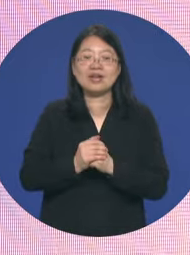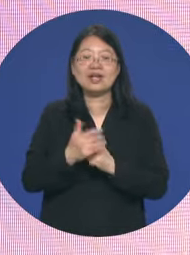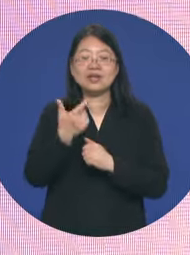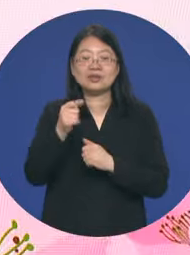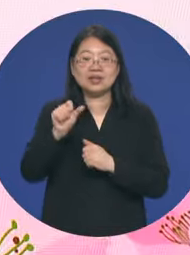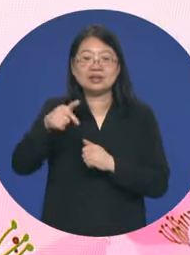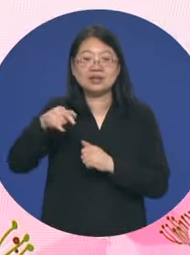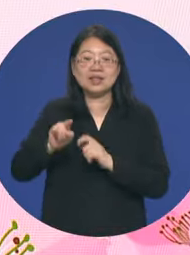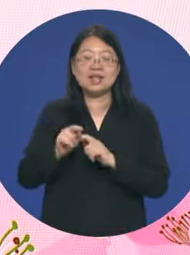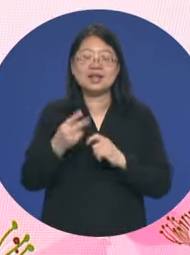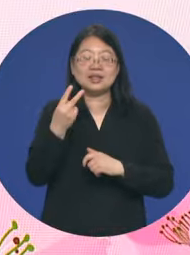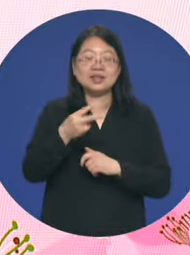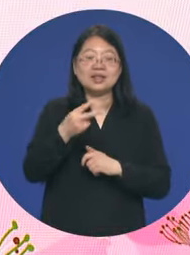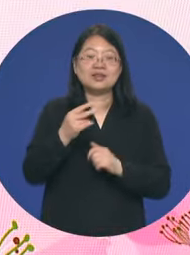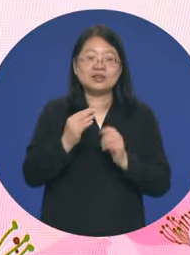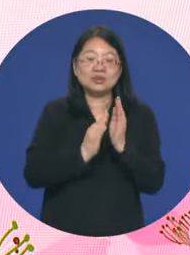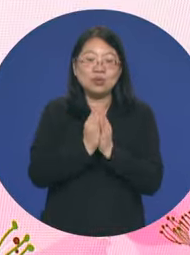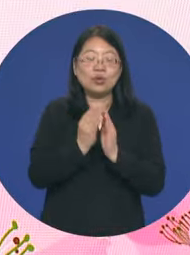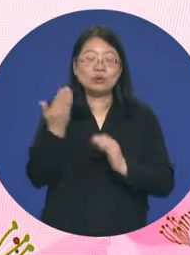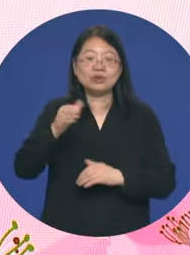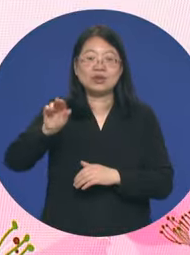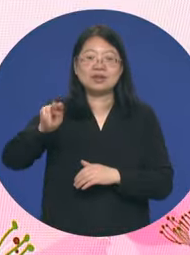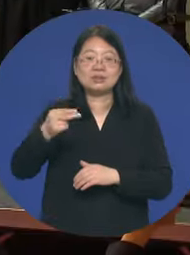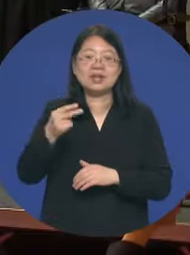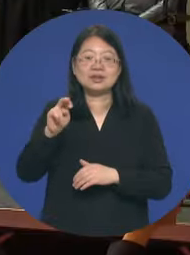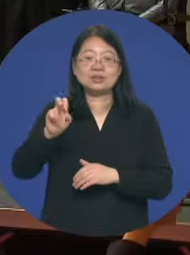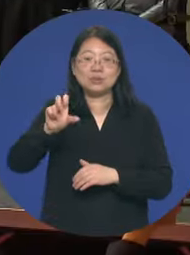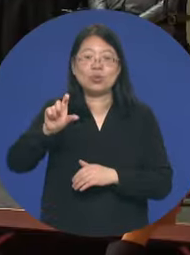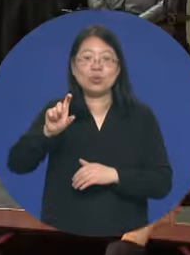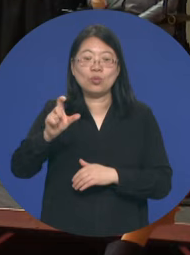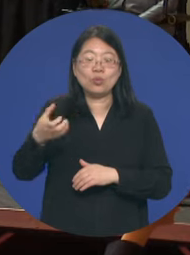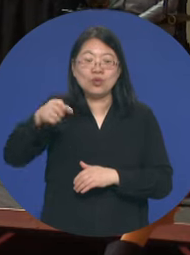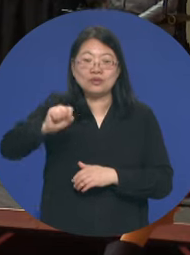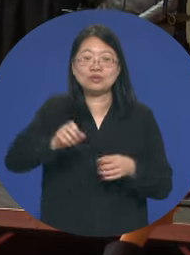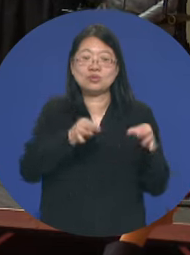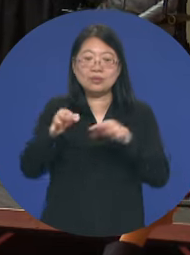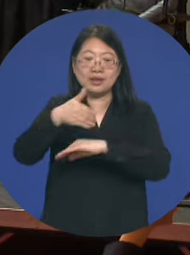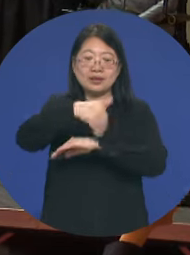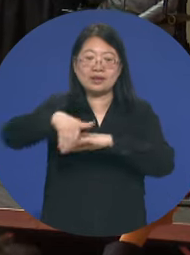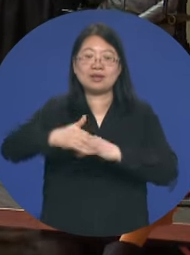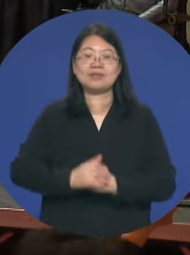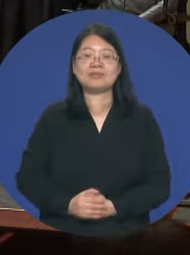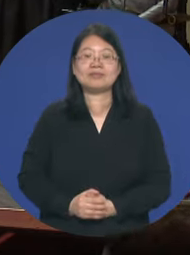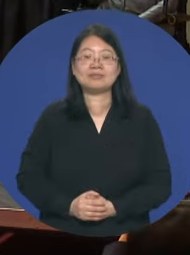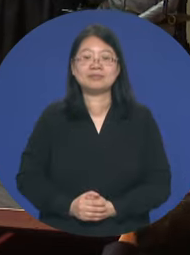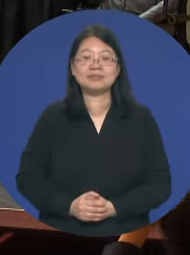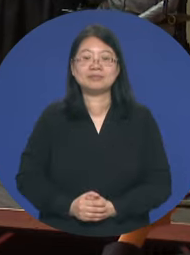2조 9,215억 원을 투입할 예정입니다. GTV 뉴스 이슬비입니다.